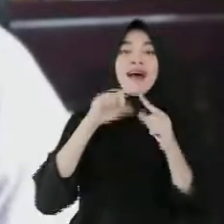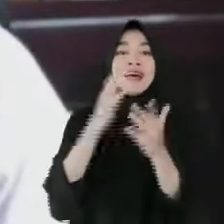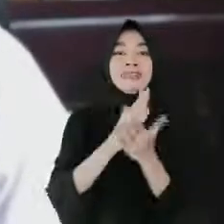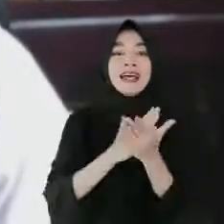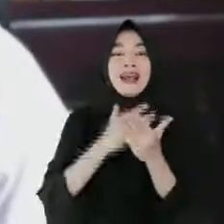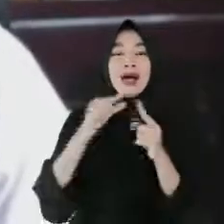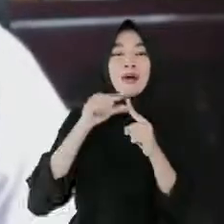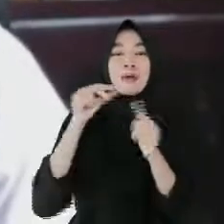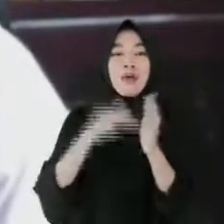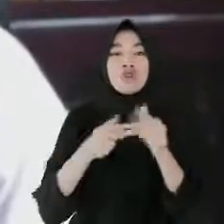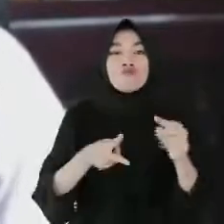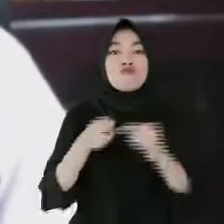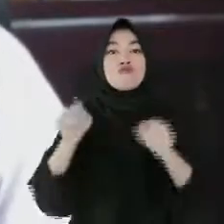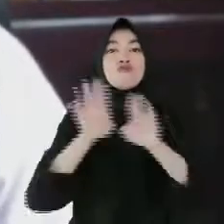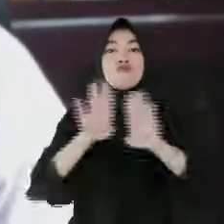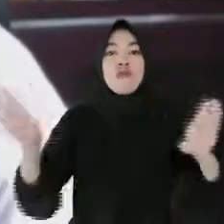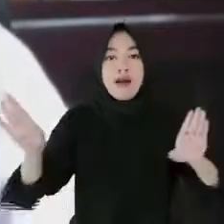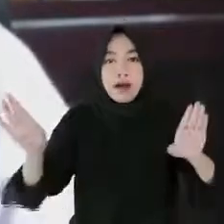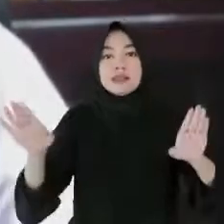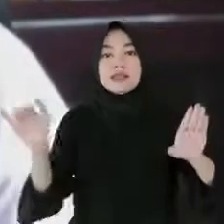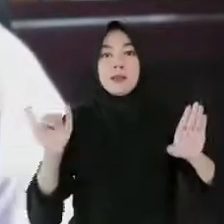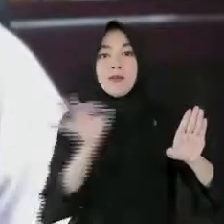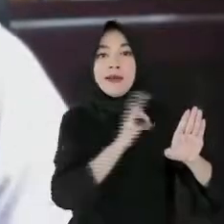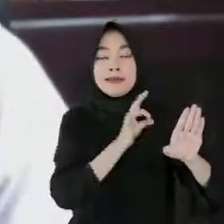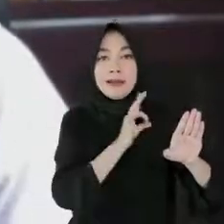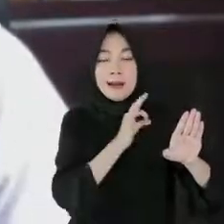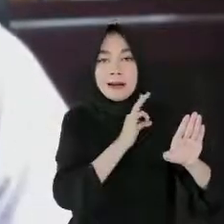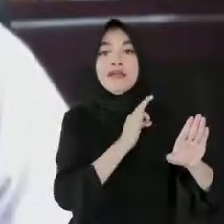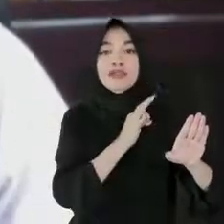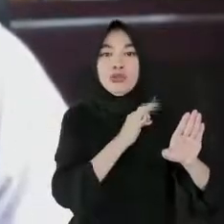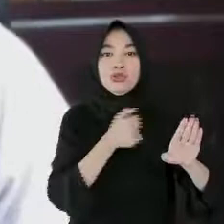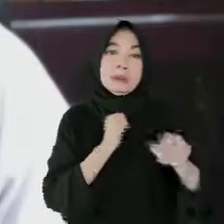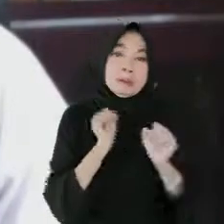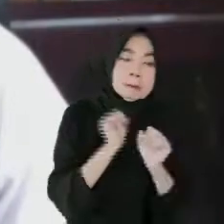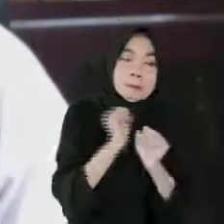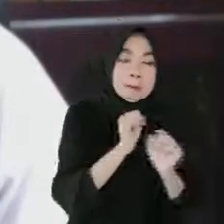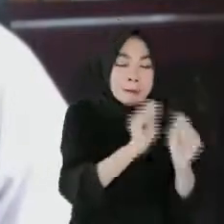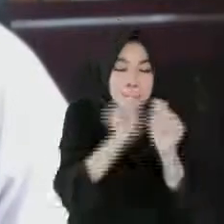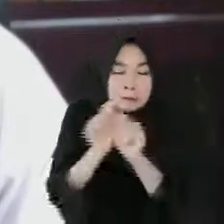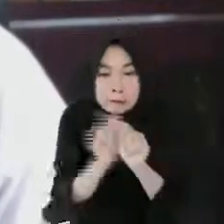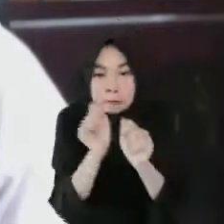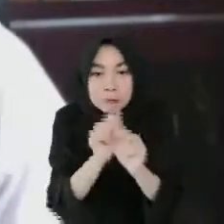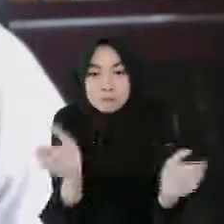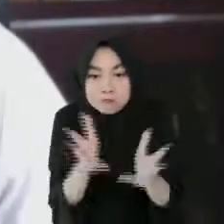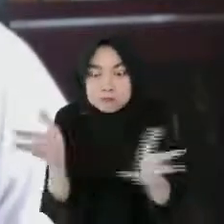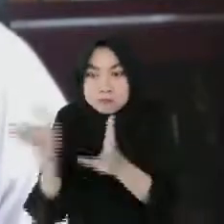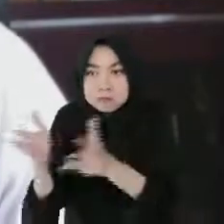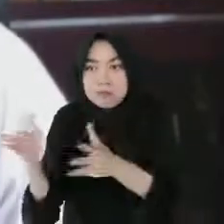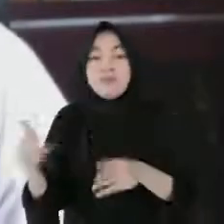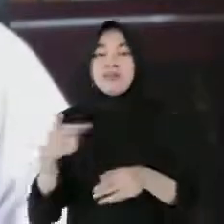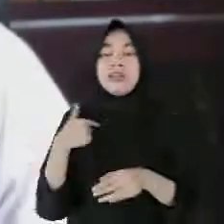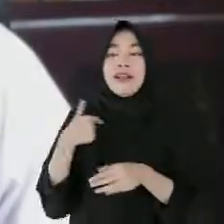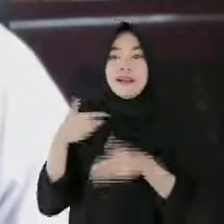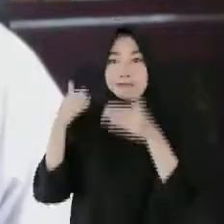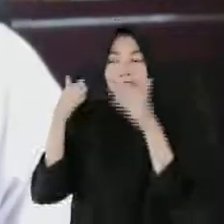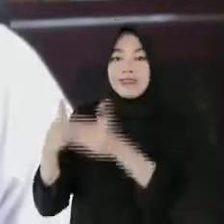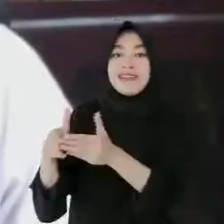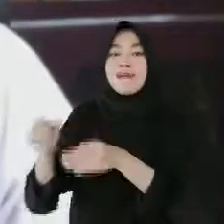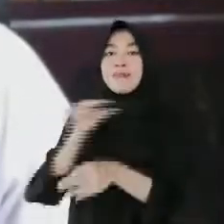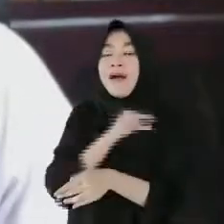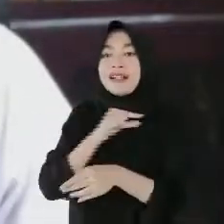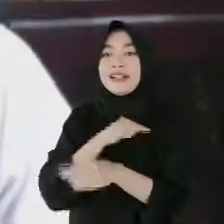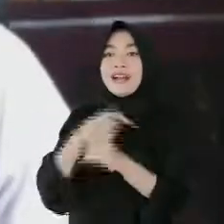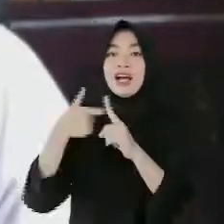yang harus sarkar kami selesaikan dalam arti kepanitiaan itu ada di depon bersama Qonita pikir